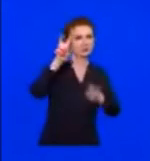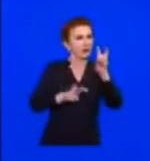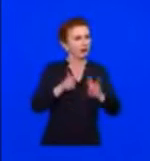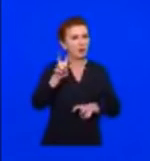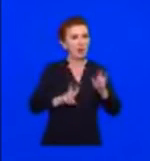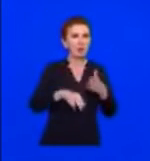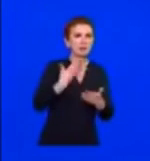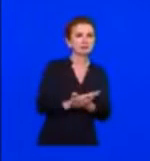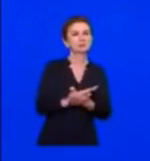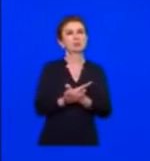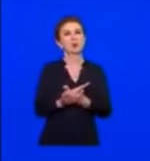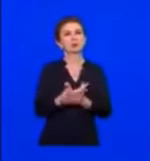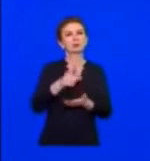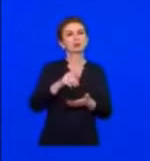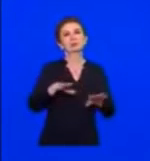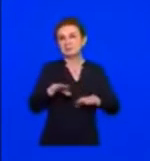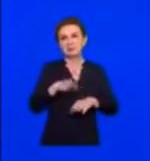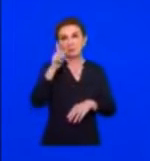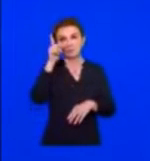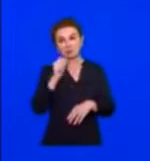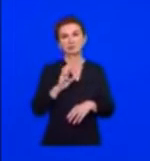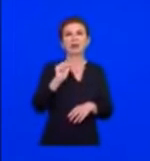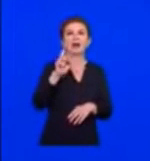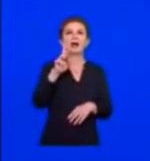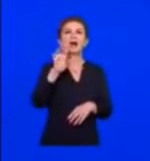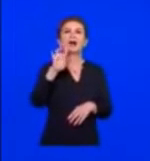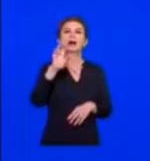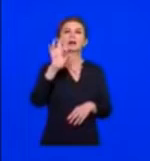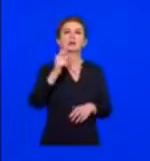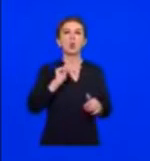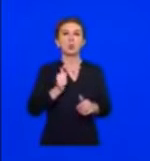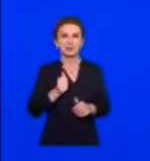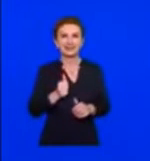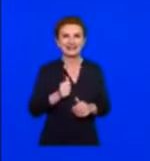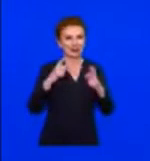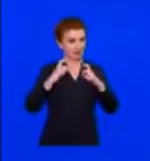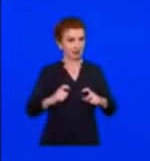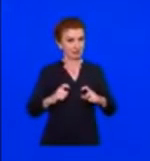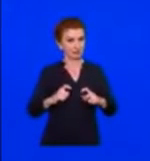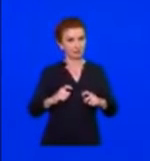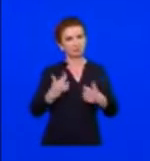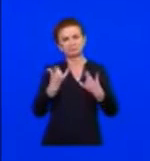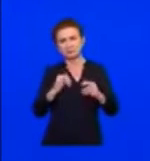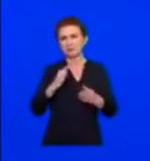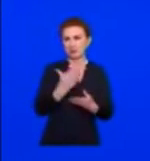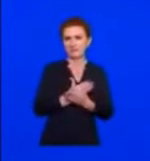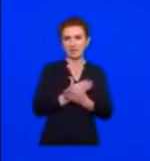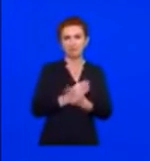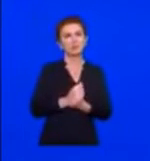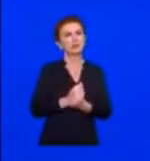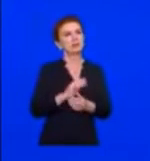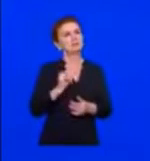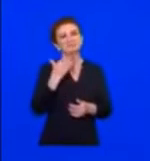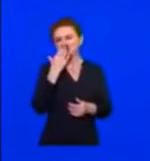przykład miejsc noclegowych, agroturystyki, tego typu przedsiębiorstw,